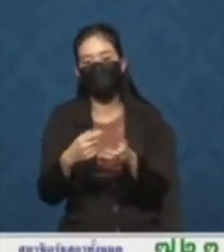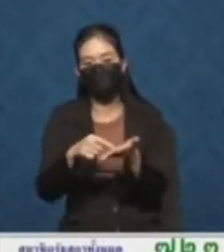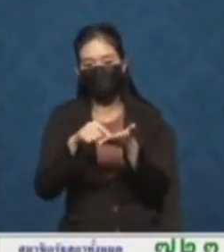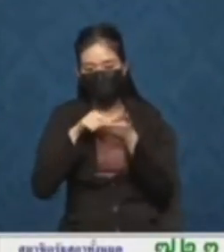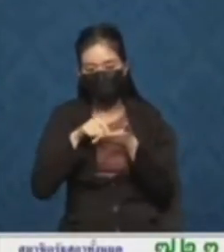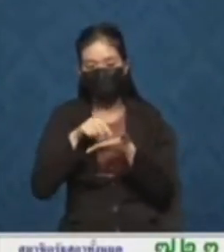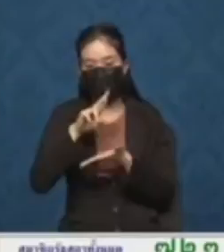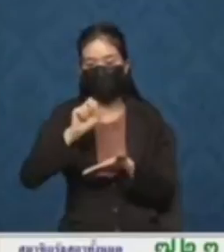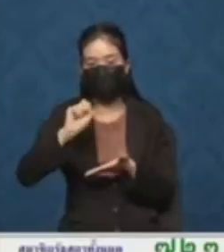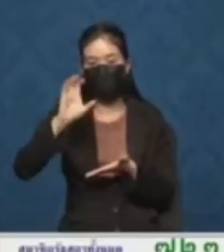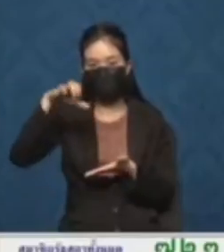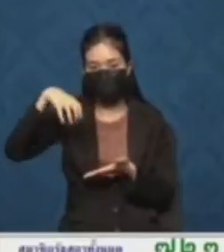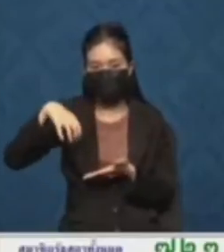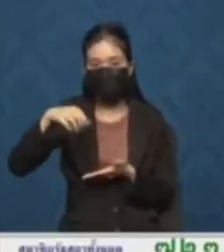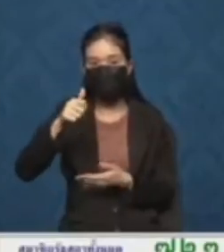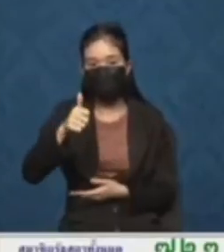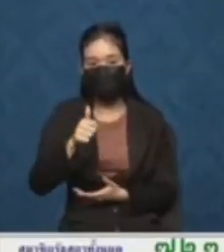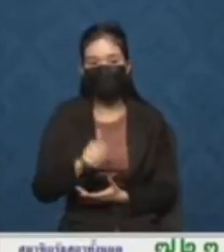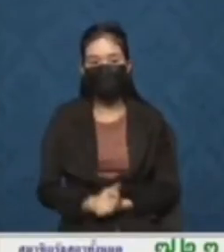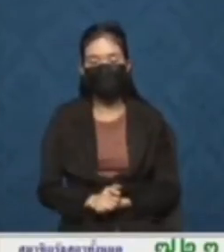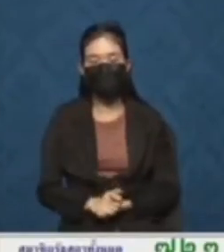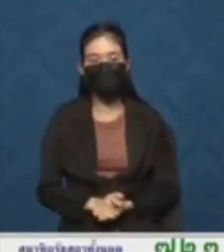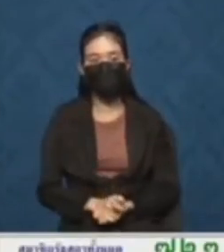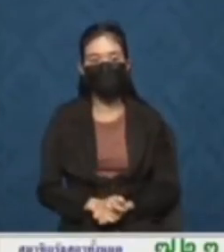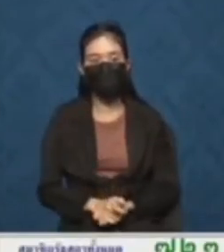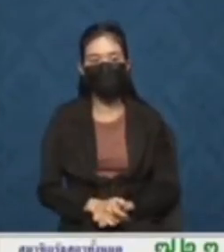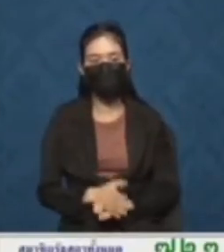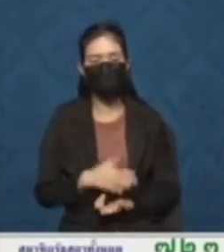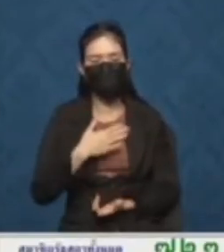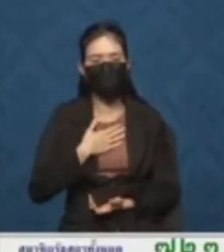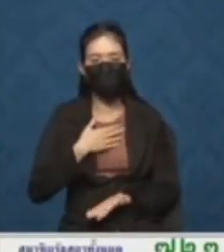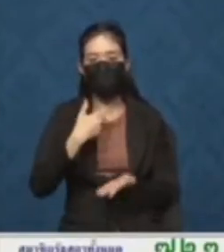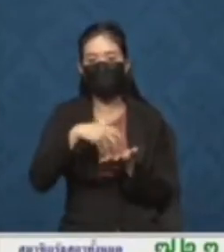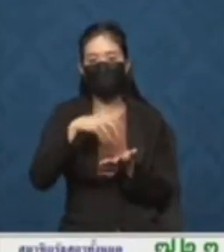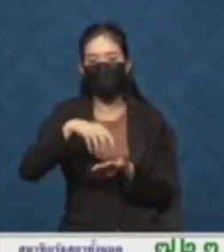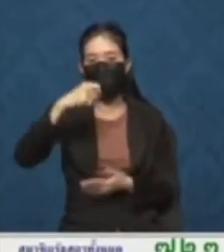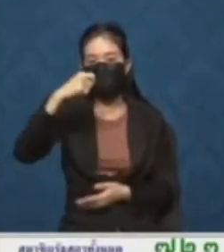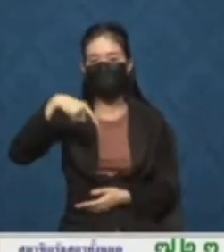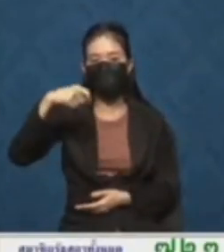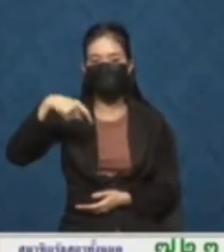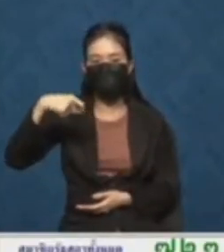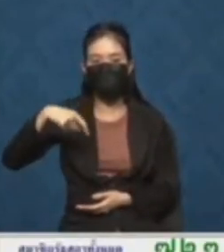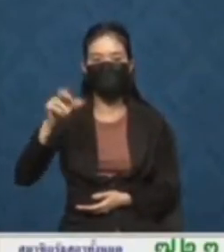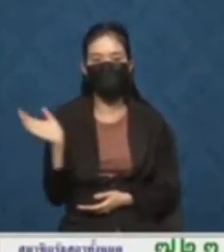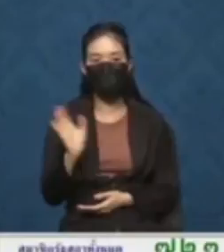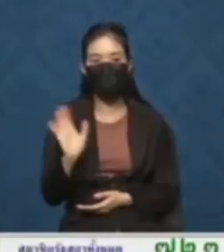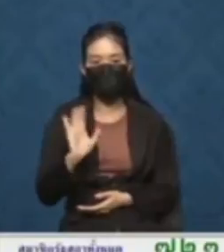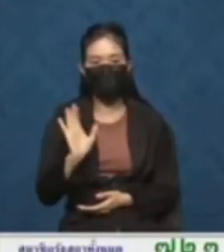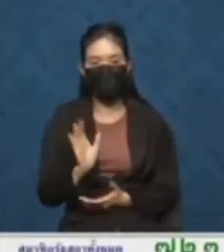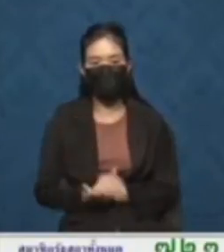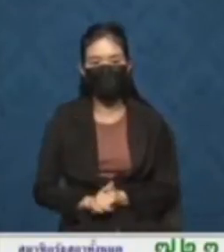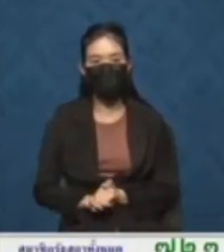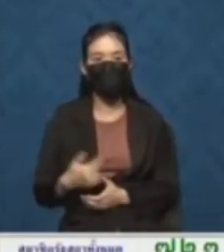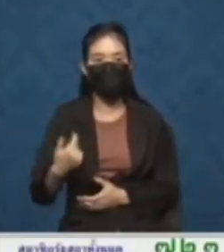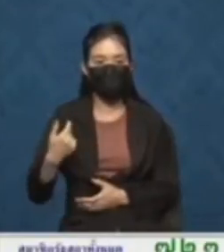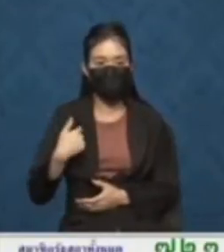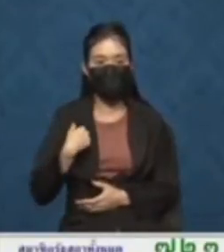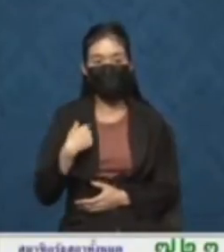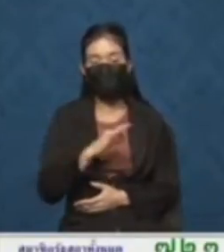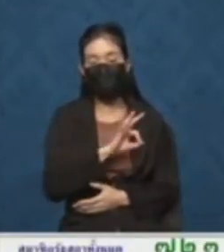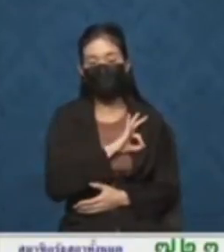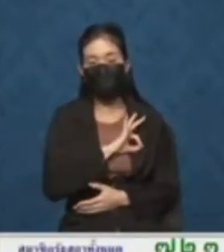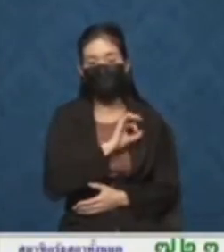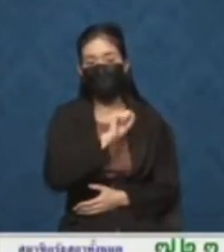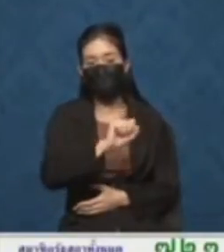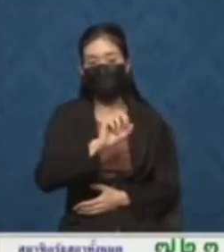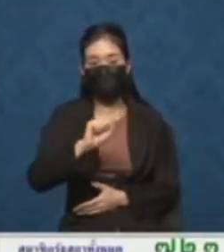จหน้าที่ของรัฐสภาผมจะไปพูดซ้ำกับท่านสมาชิกวุฒิสภาหลายท่านที่ท่านได้แจกแ